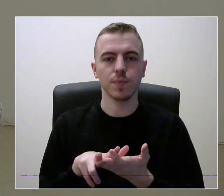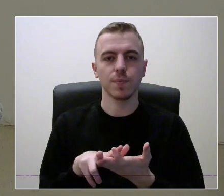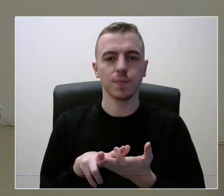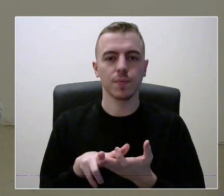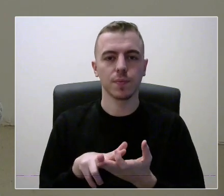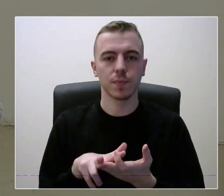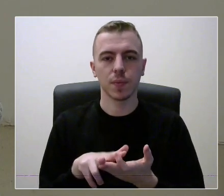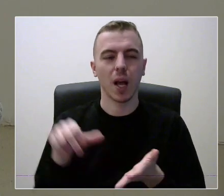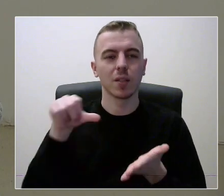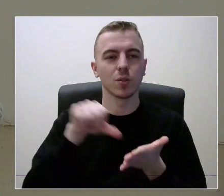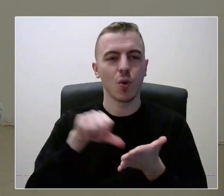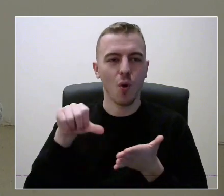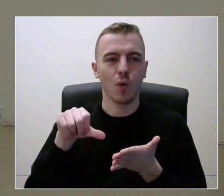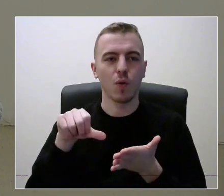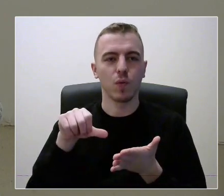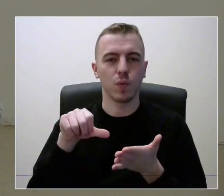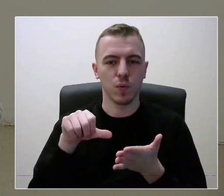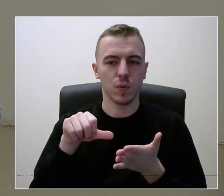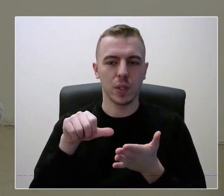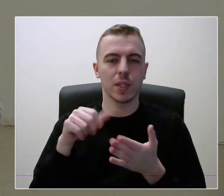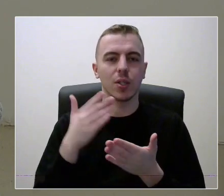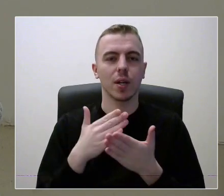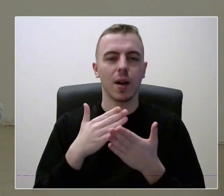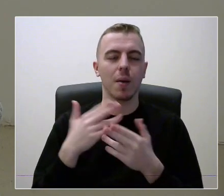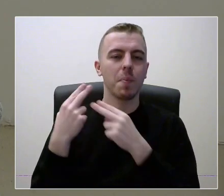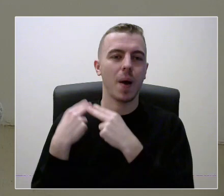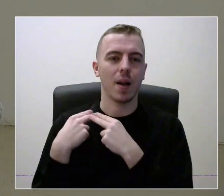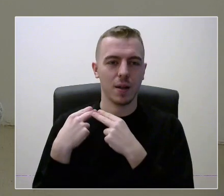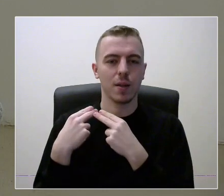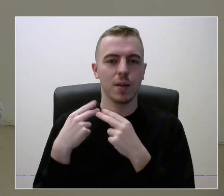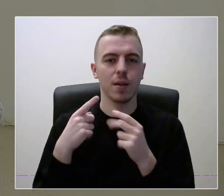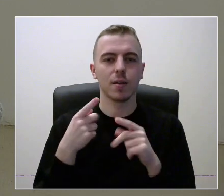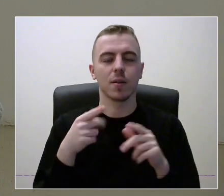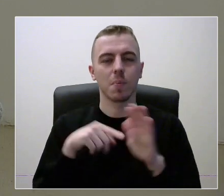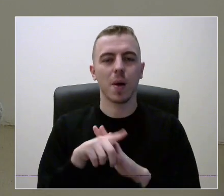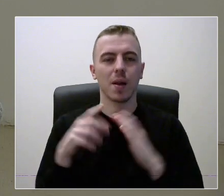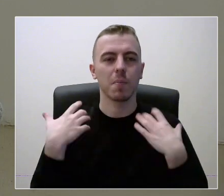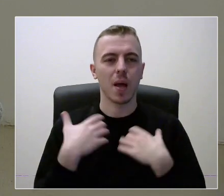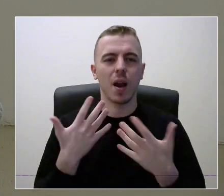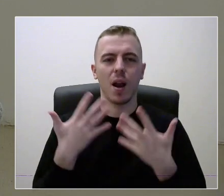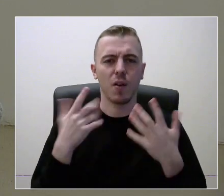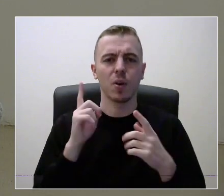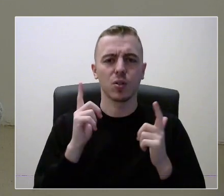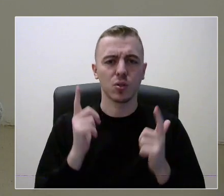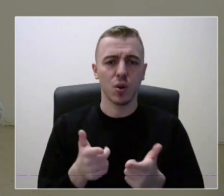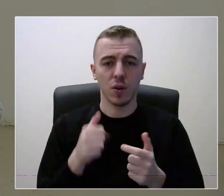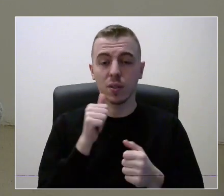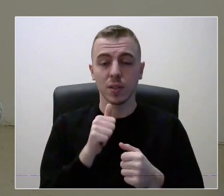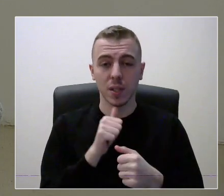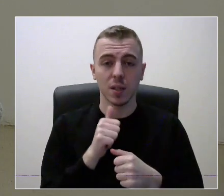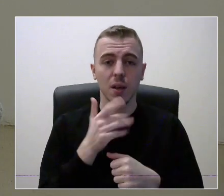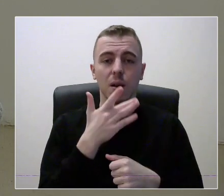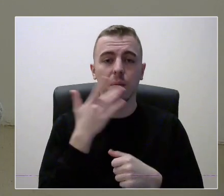atstovų, sakykime, nuo partijų vienas kitas pareigas. Nu, kito, lengvesnė, per merą yra institucija. Bet šiaip tai pas mus tai visą laiką yra